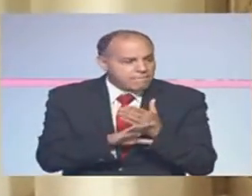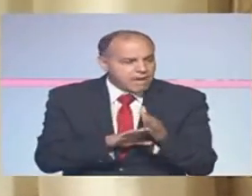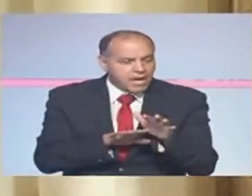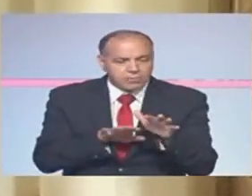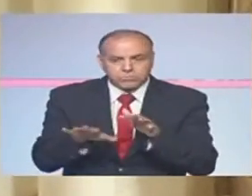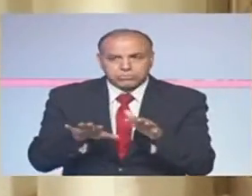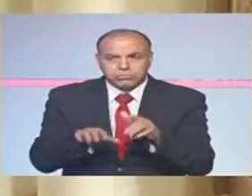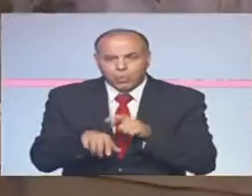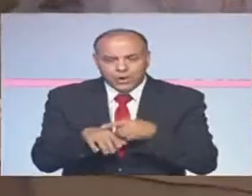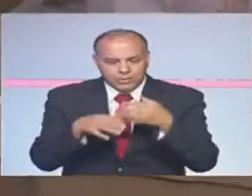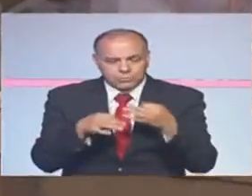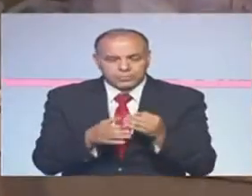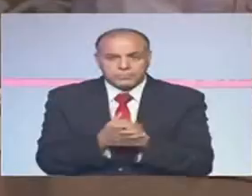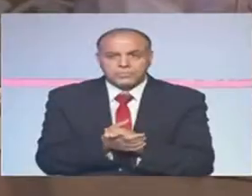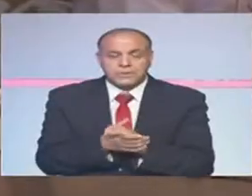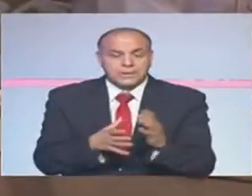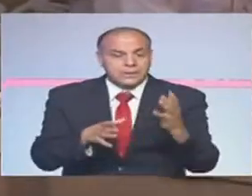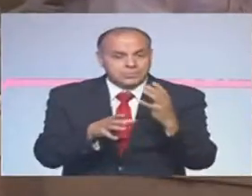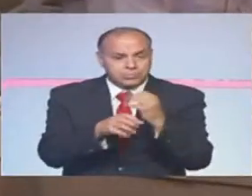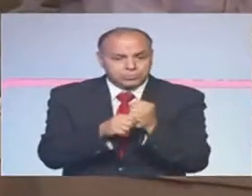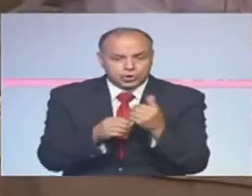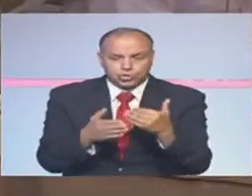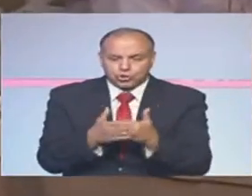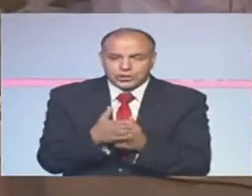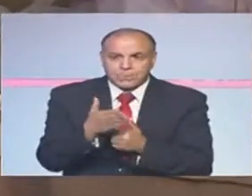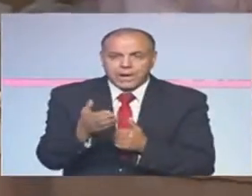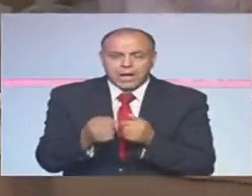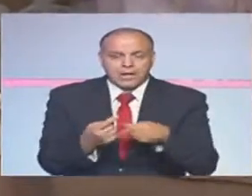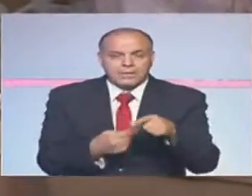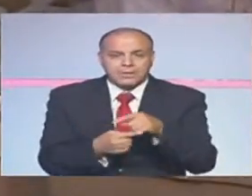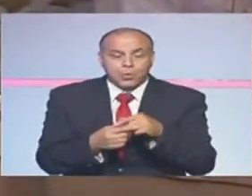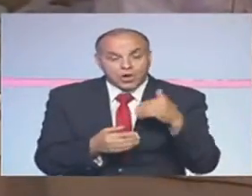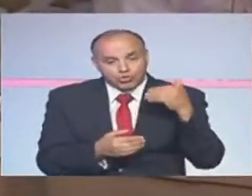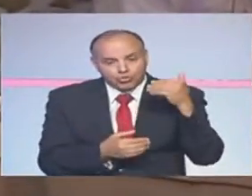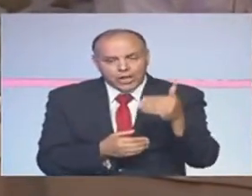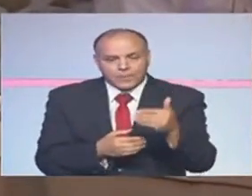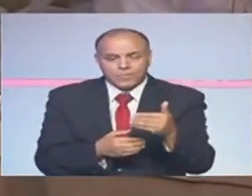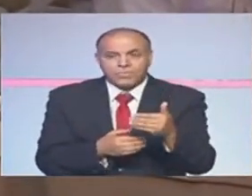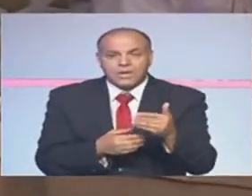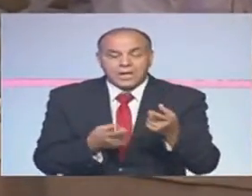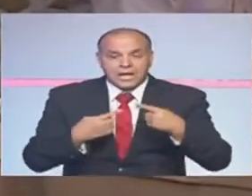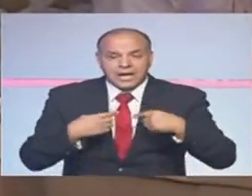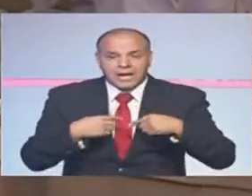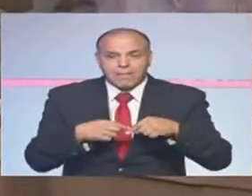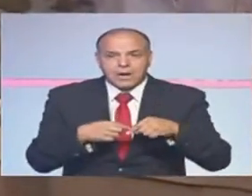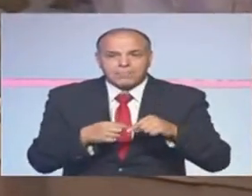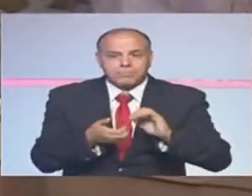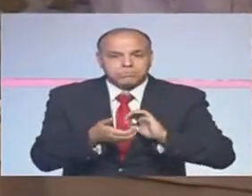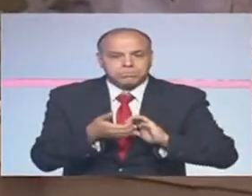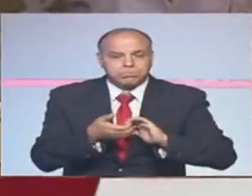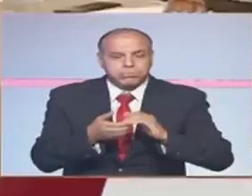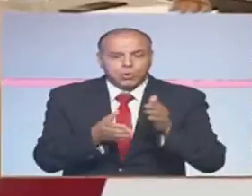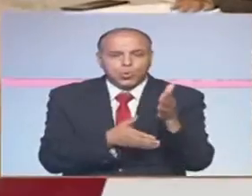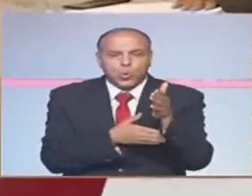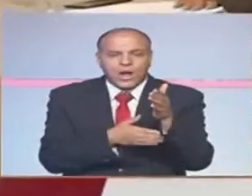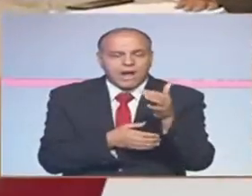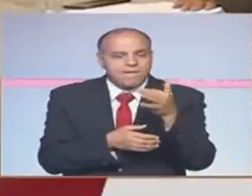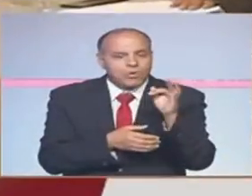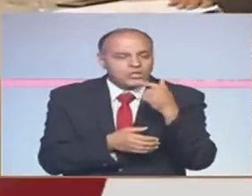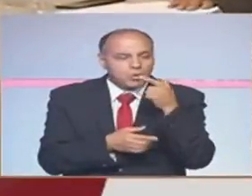في في احتضان جزيره جربه للدوره القادمه لقمه منظمه الفرانكوفونيه